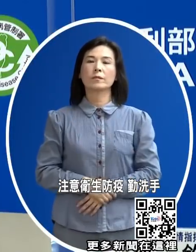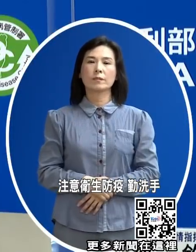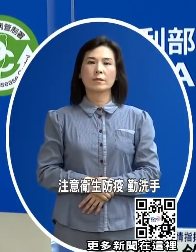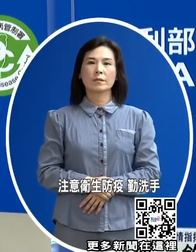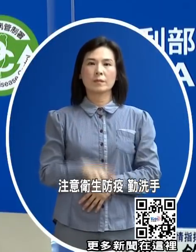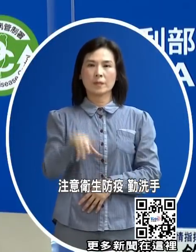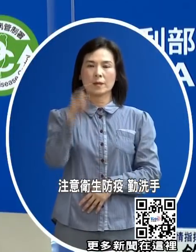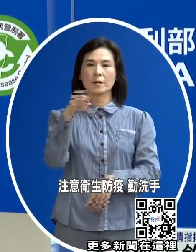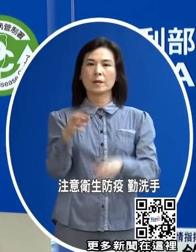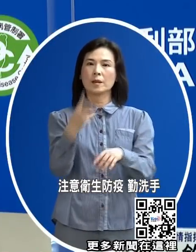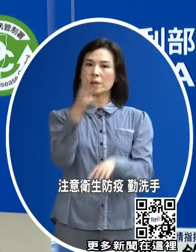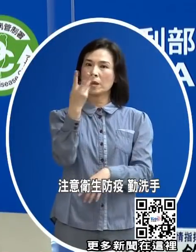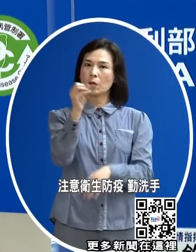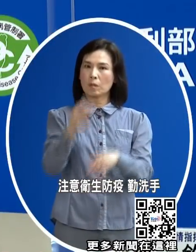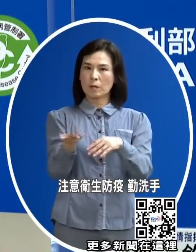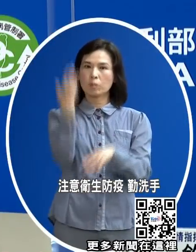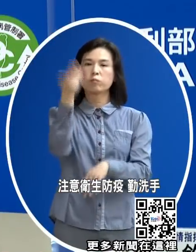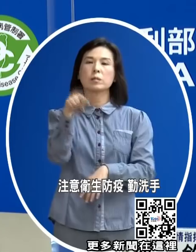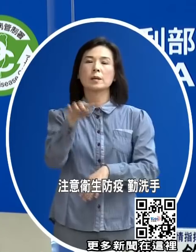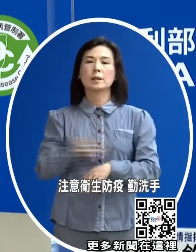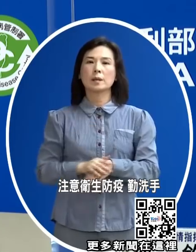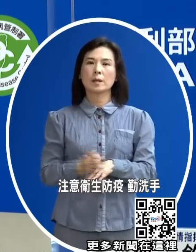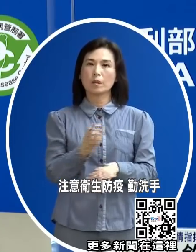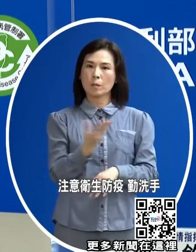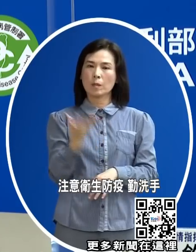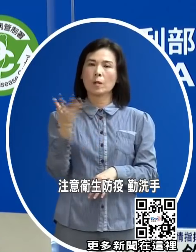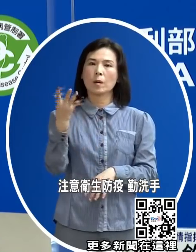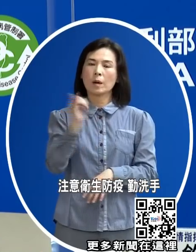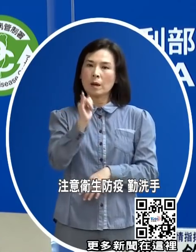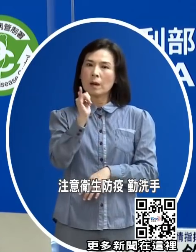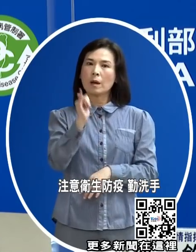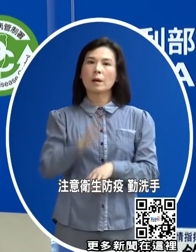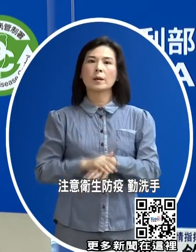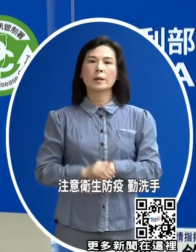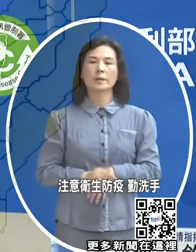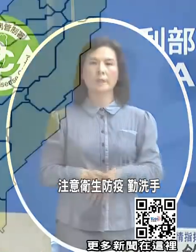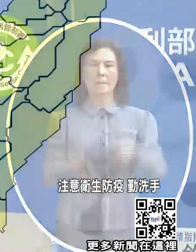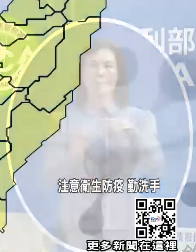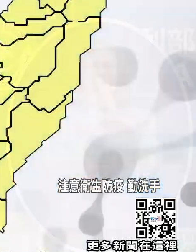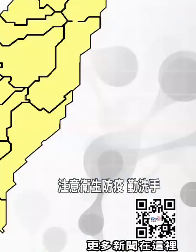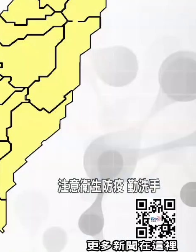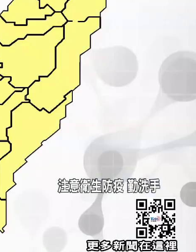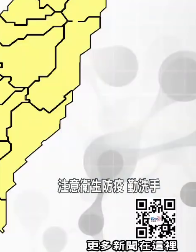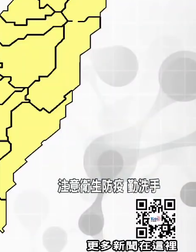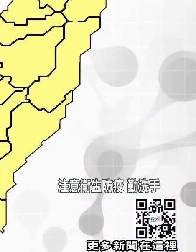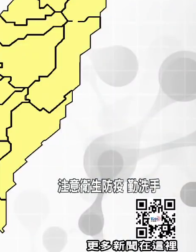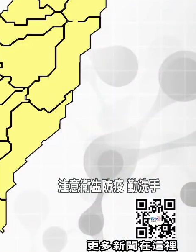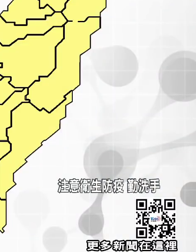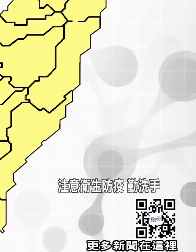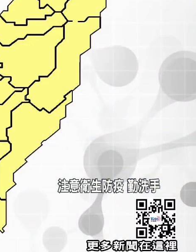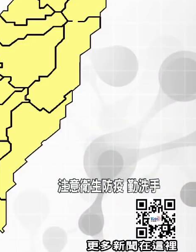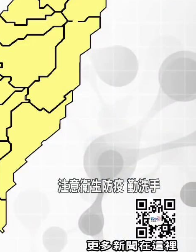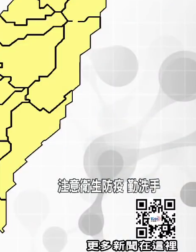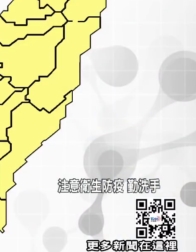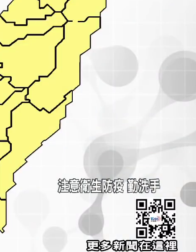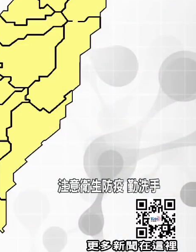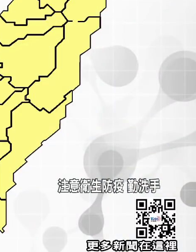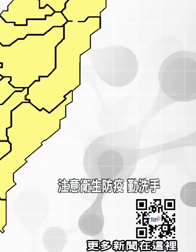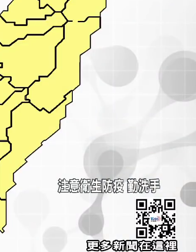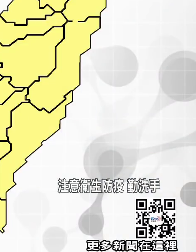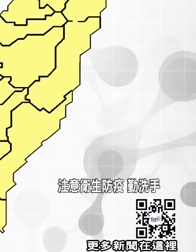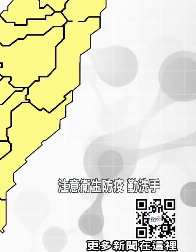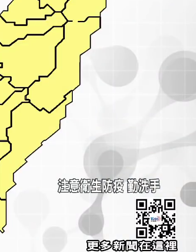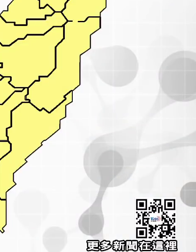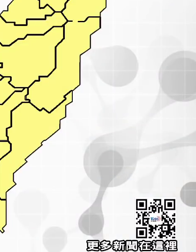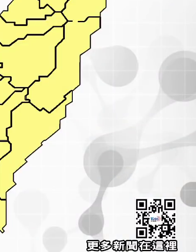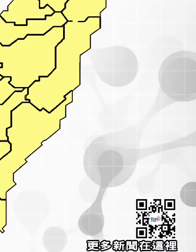首度破30,000，那不过它成长率还算好，然后大概只有 5.7。 疫情升温期，这数字还在不涨可预